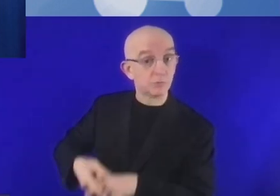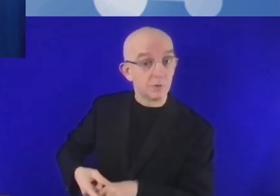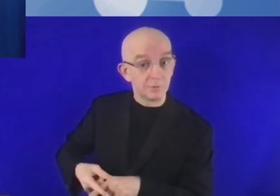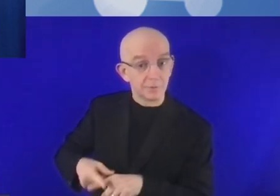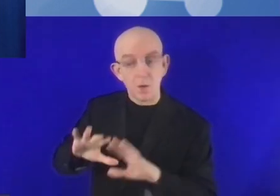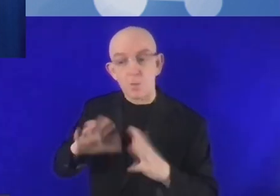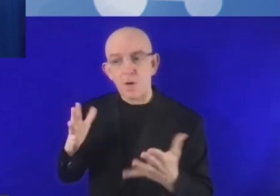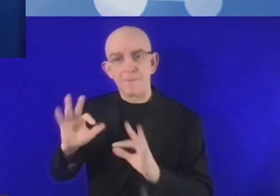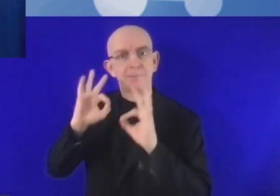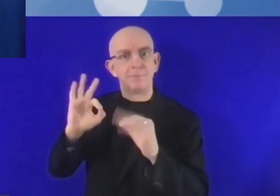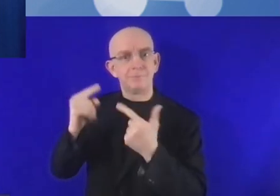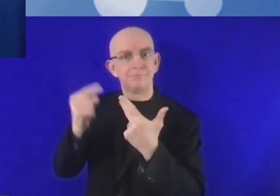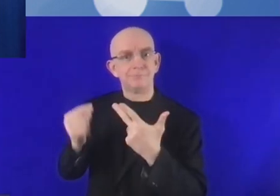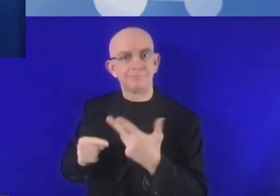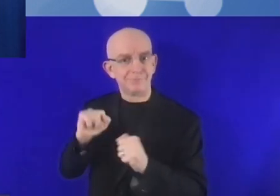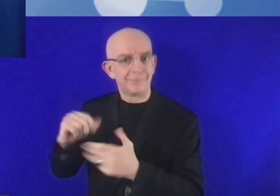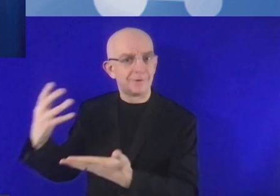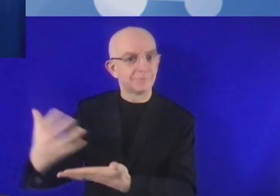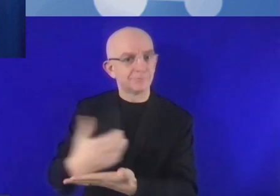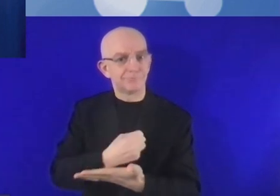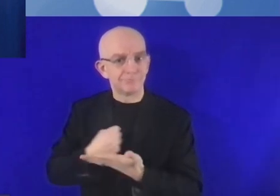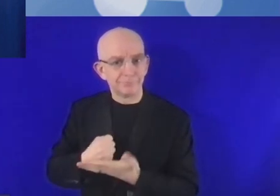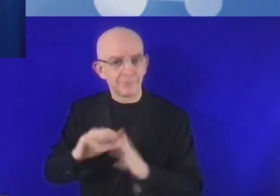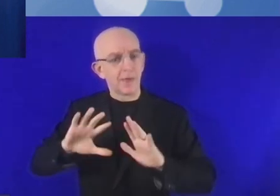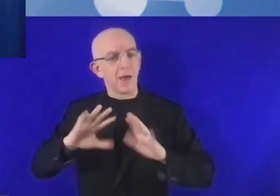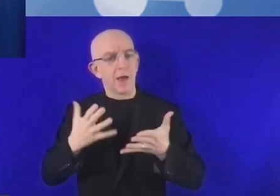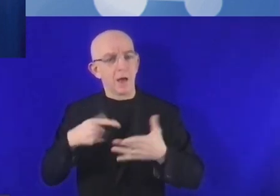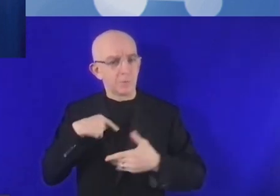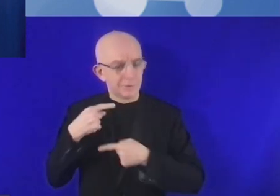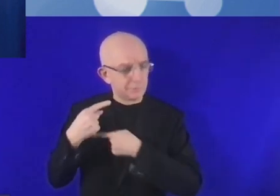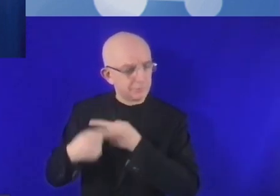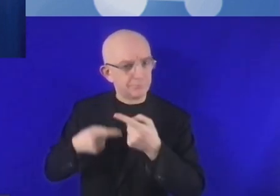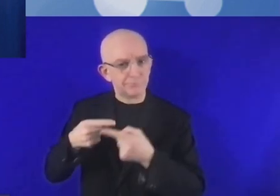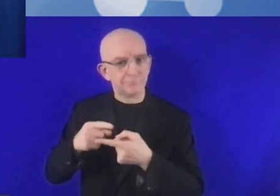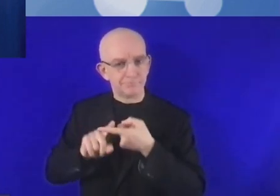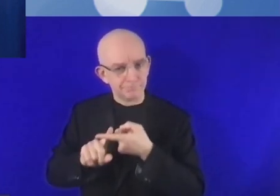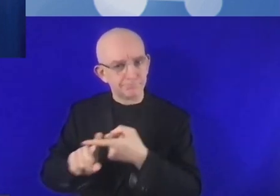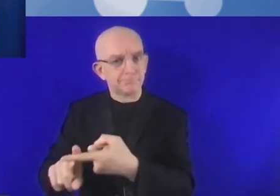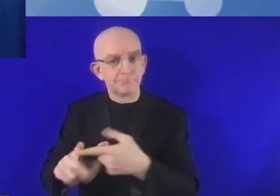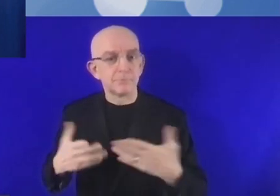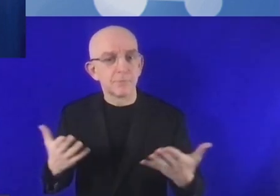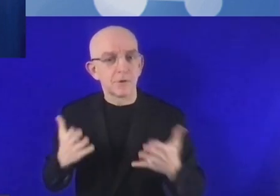ich potencjał, jak chronić prawa człowieka w przestrzeni cyfrowej.